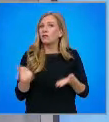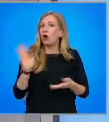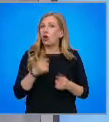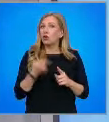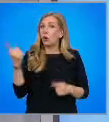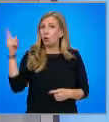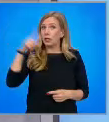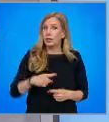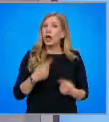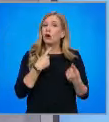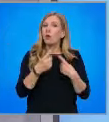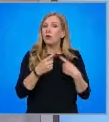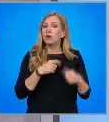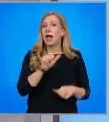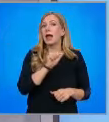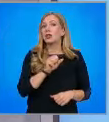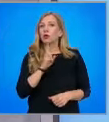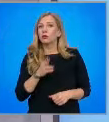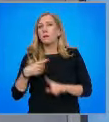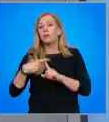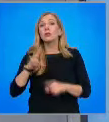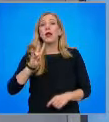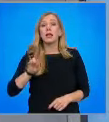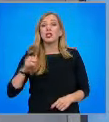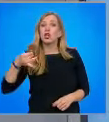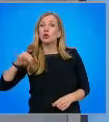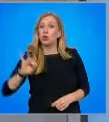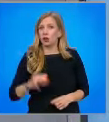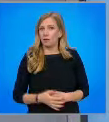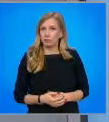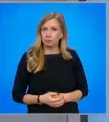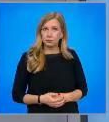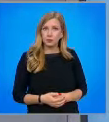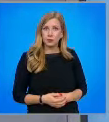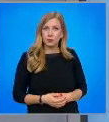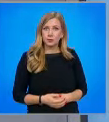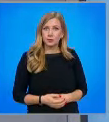на служебния кабинет Антон Кутев и Надежда Йорданова от Демократична България.